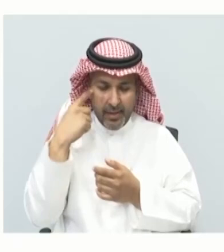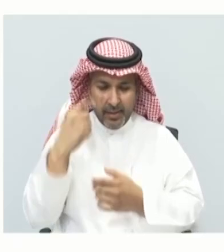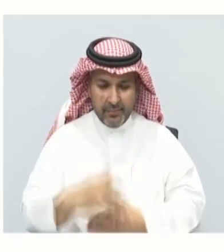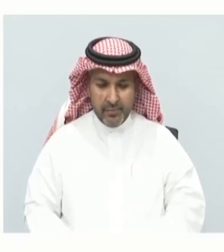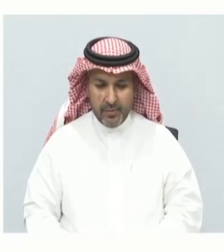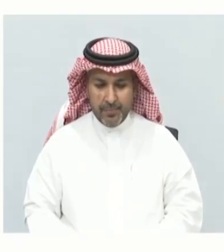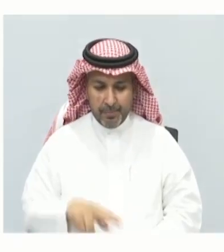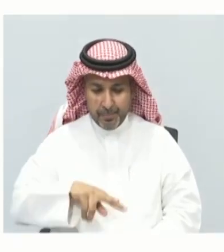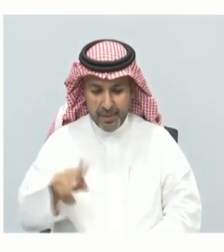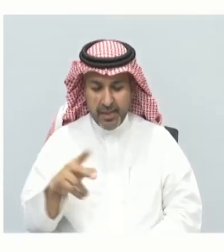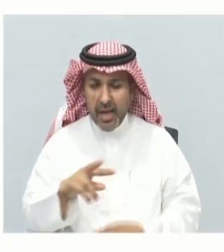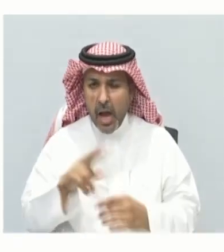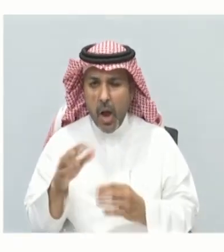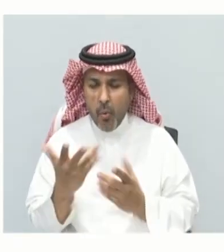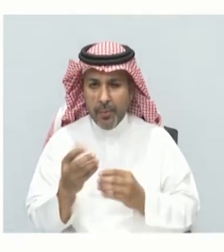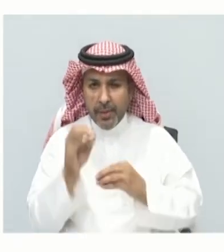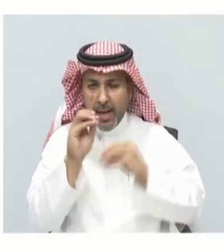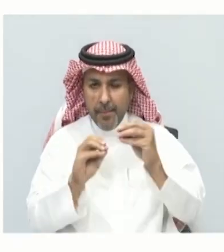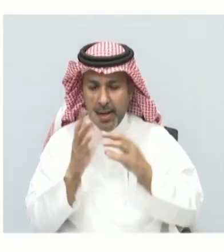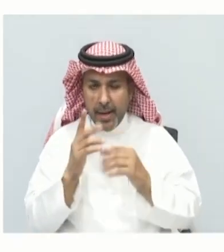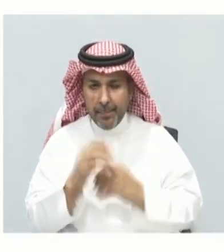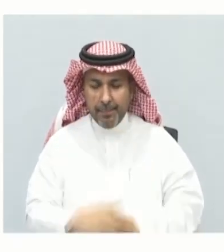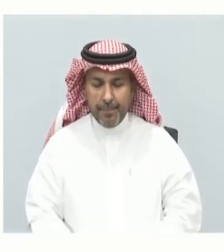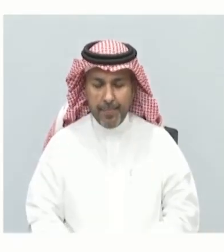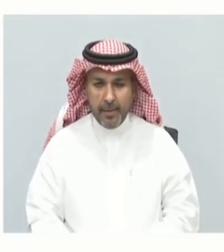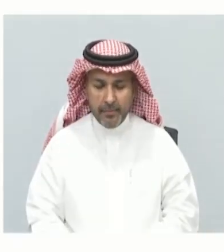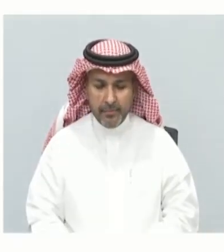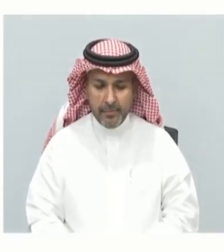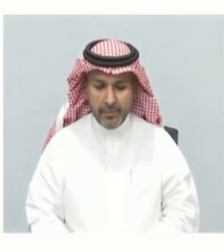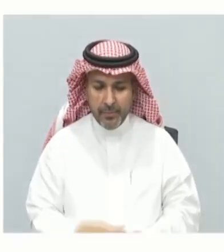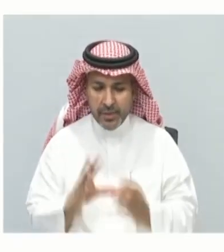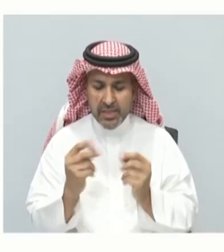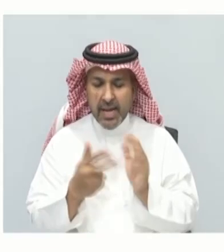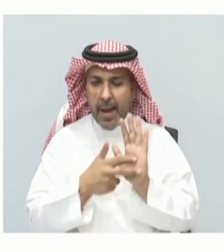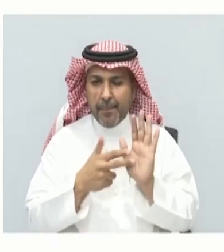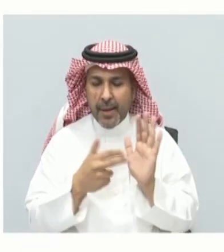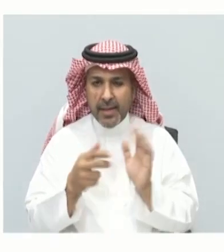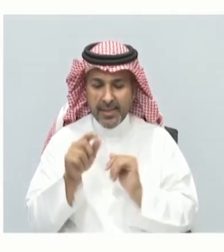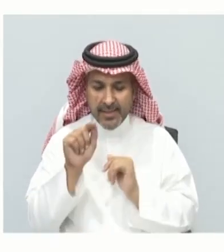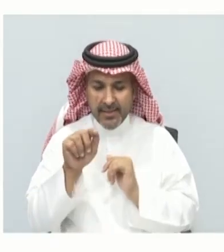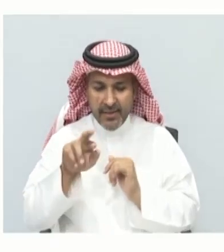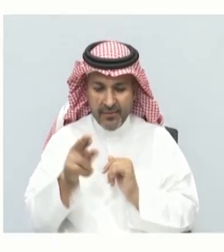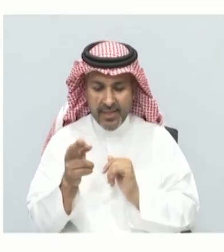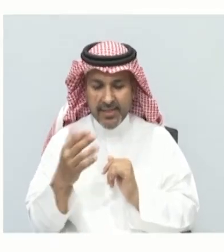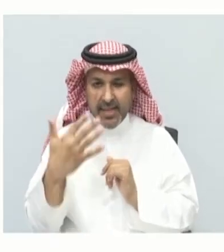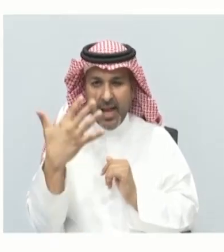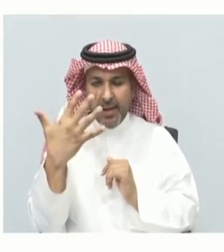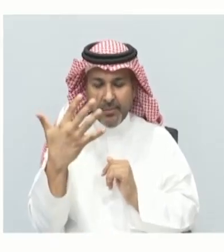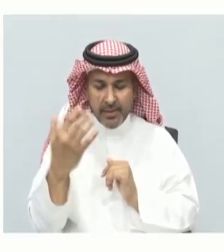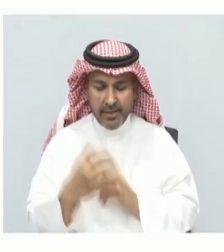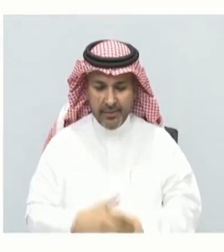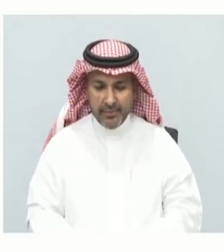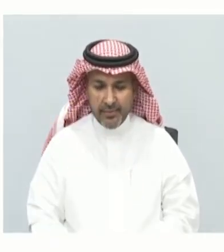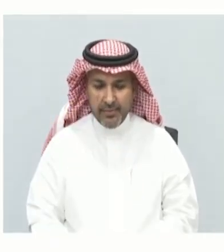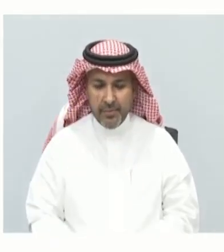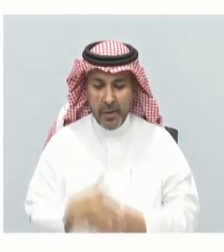50 الى ماذا الى الى المتر فبالتالي تطلع معنا بوينت ماذا بوت خ والوحده متر اقسم البوت